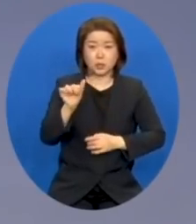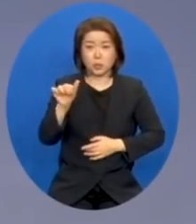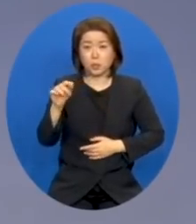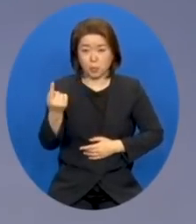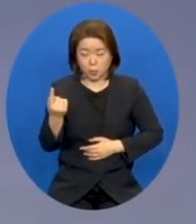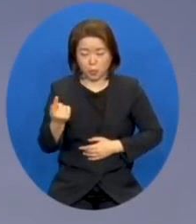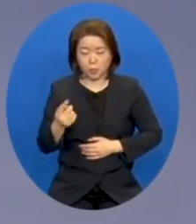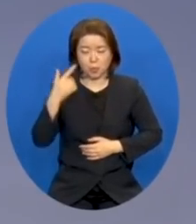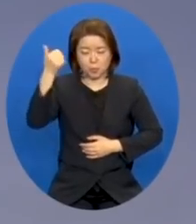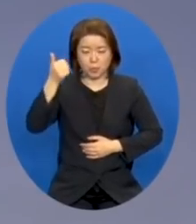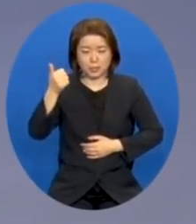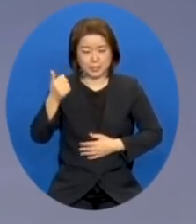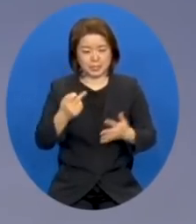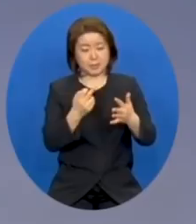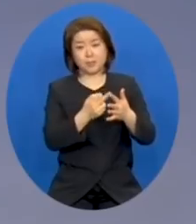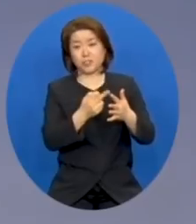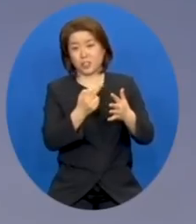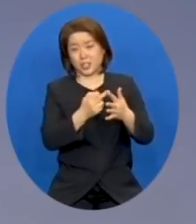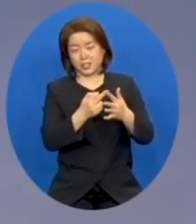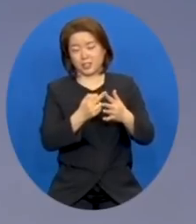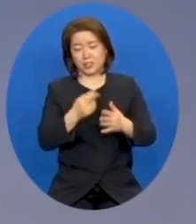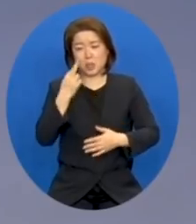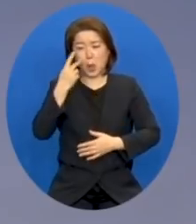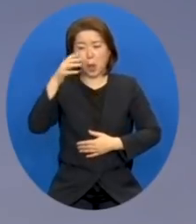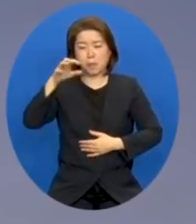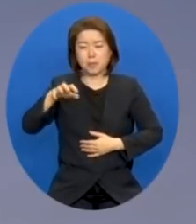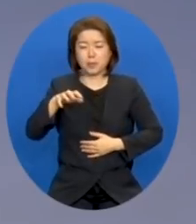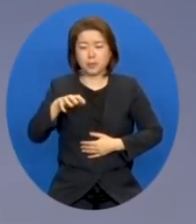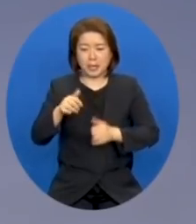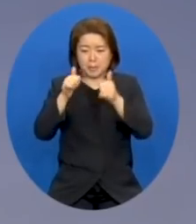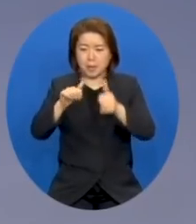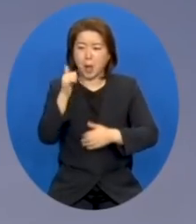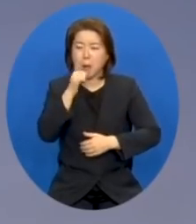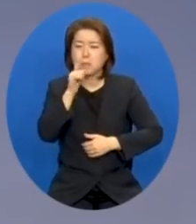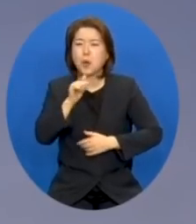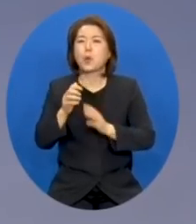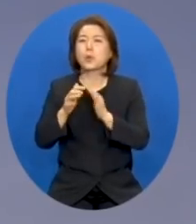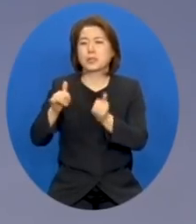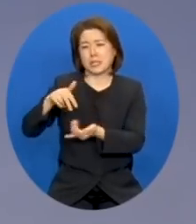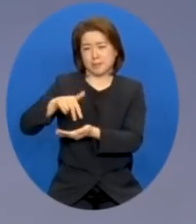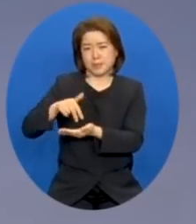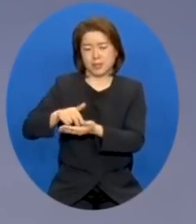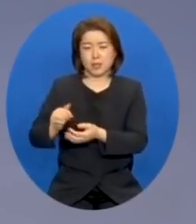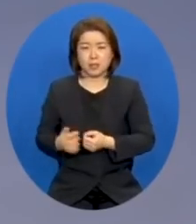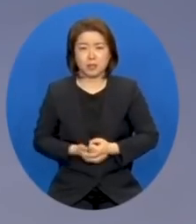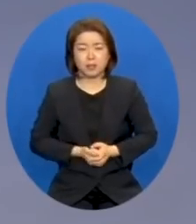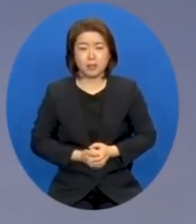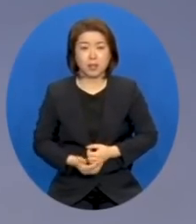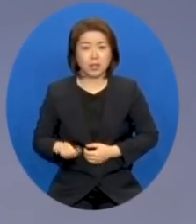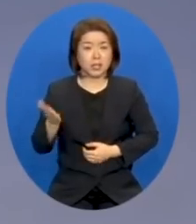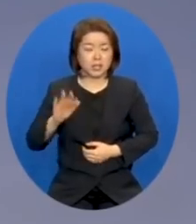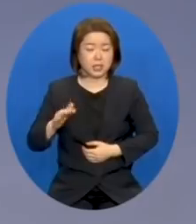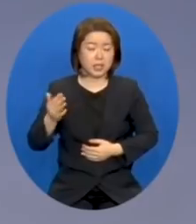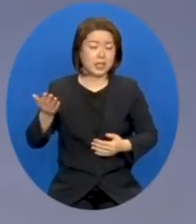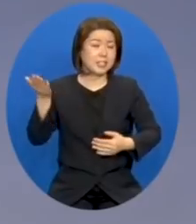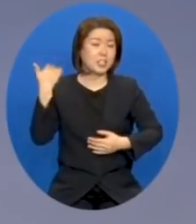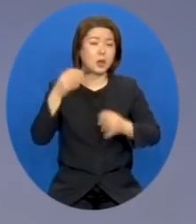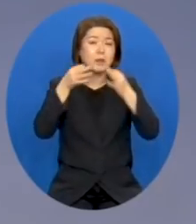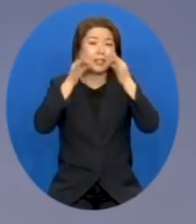둘째 아들이 미국의 변호사 이었습니다 돼지 난 긍휼